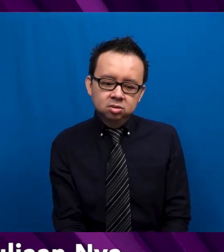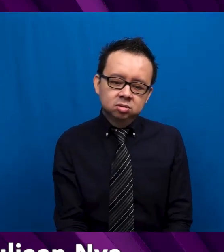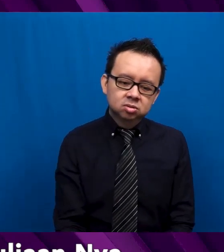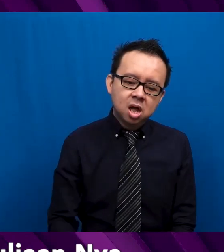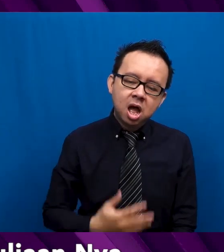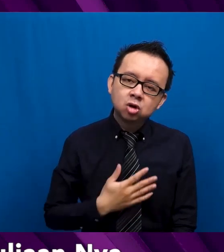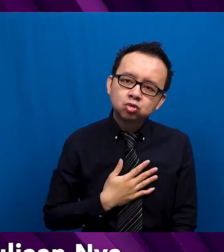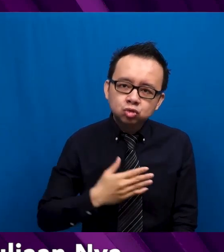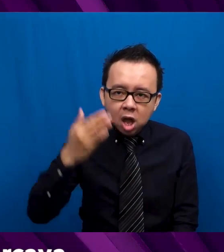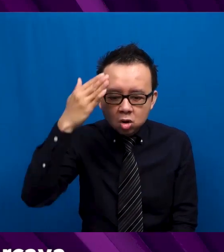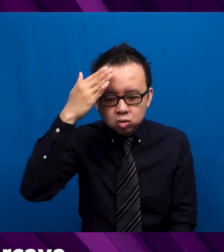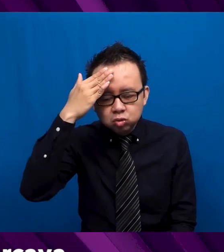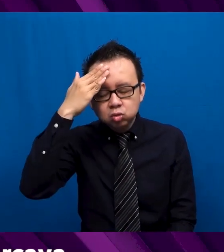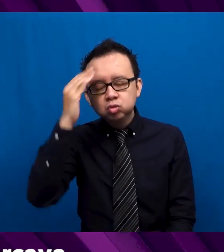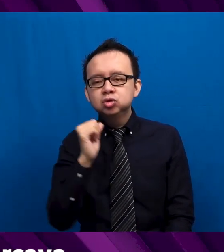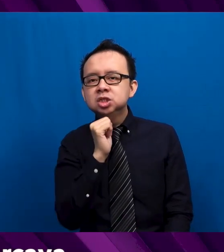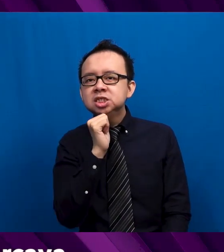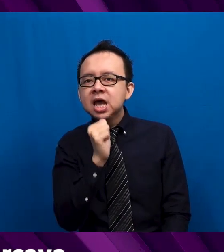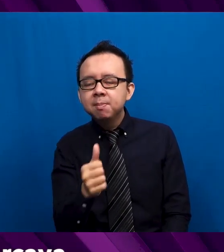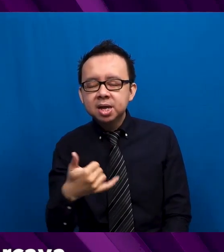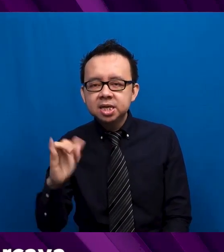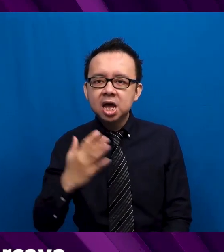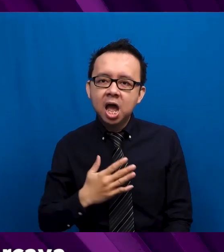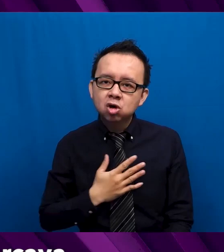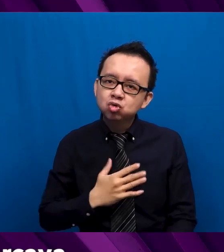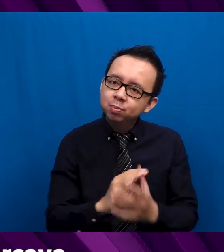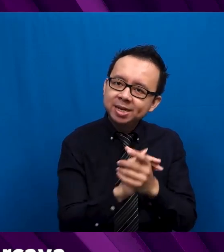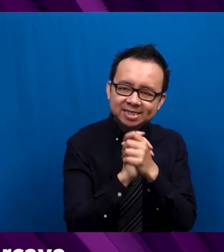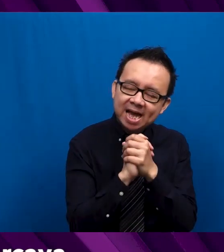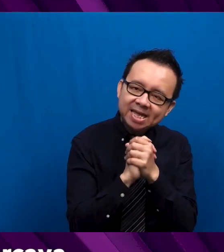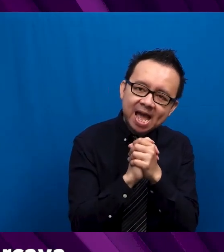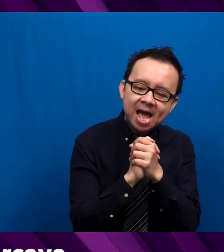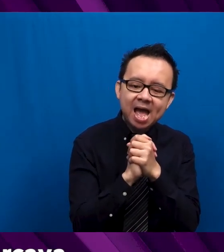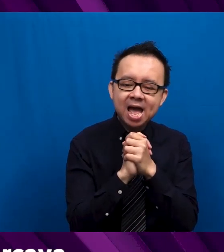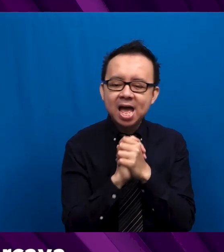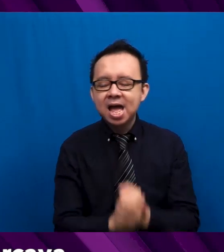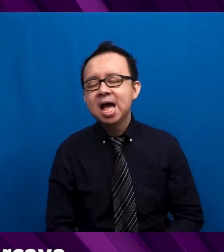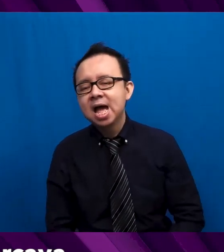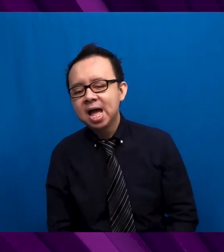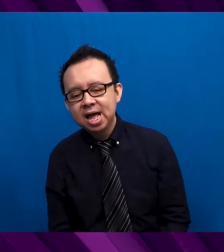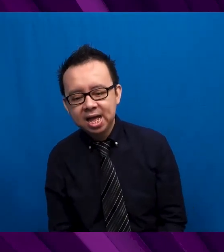ku tahu siapa yang ku percaya,